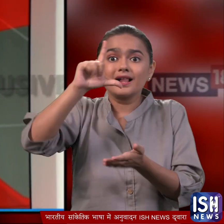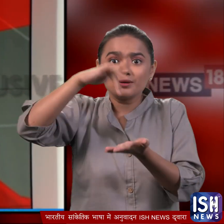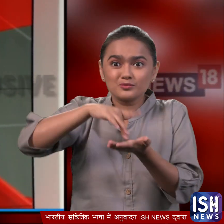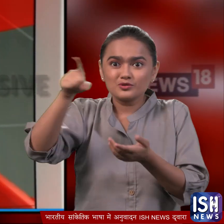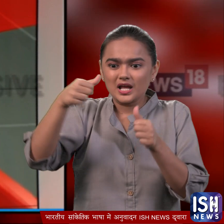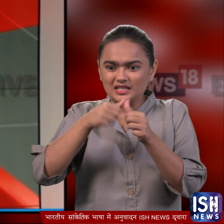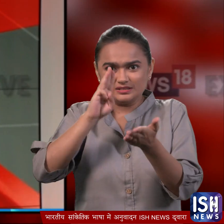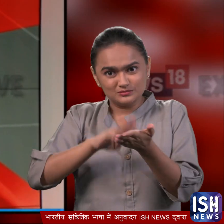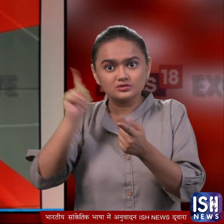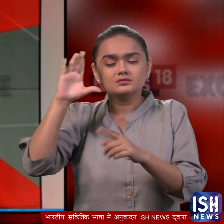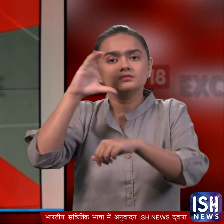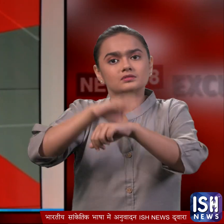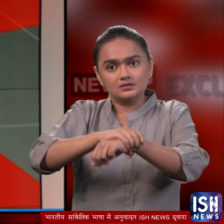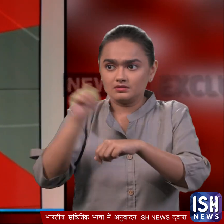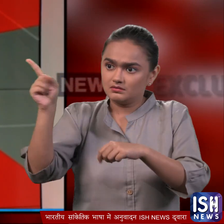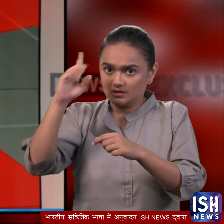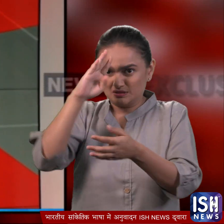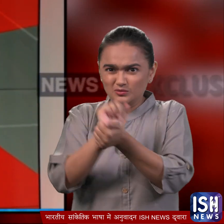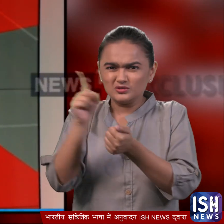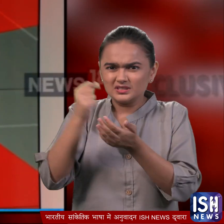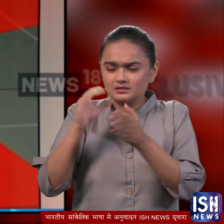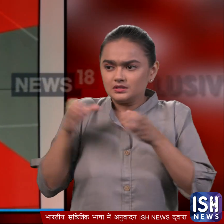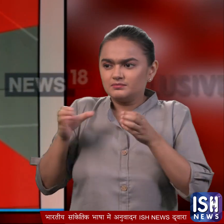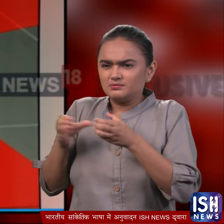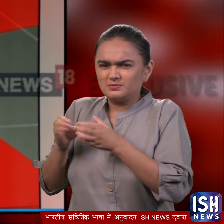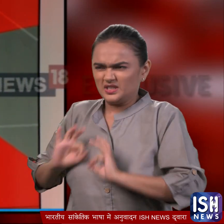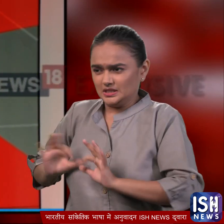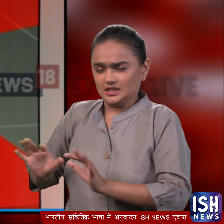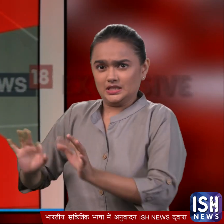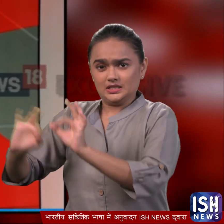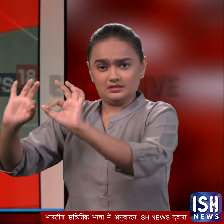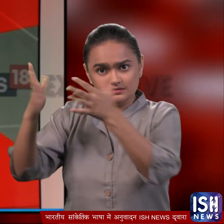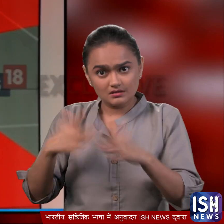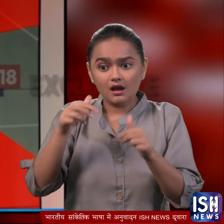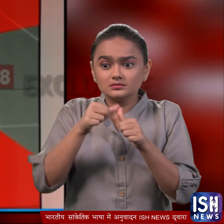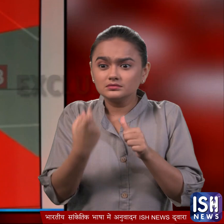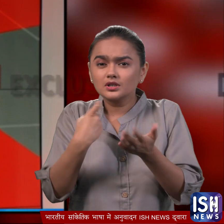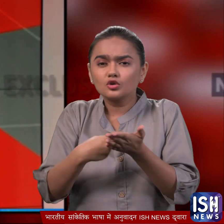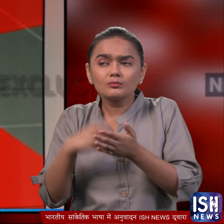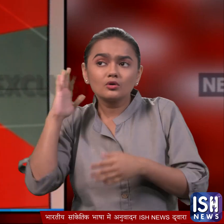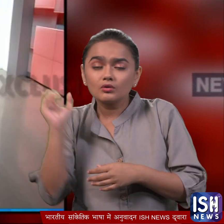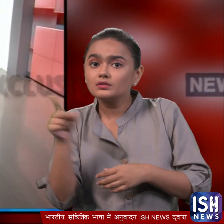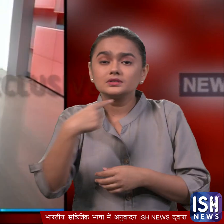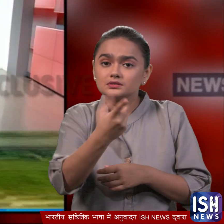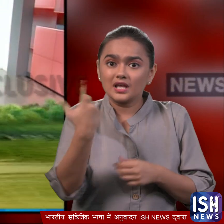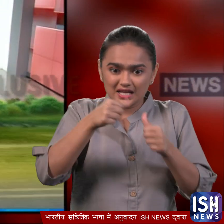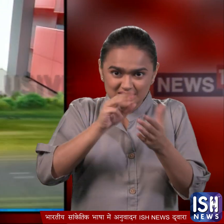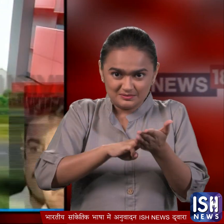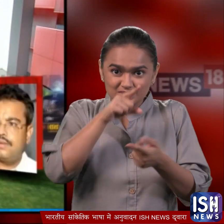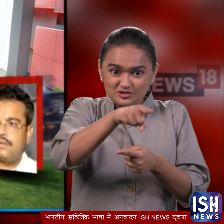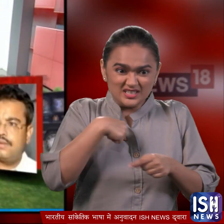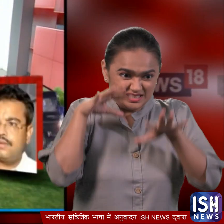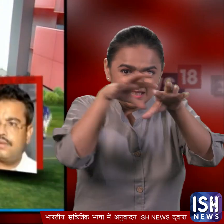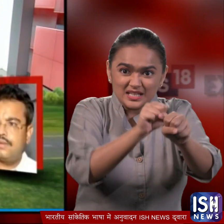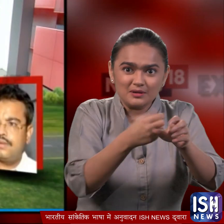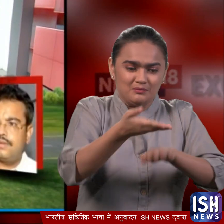लखीमपुर केस में आरोपी आशीष मिश्रा को गिरफ्तार करने के लिए पुलिस ने कई टीमें बना ली। न्यूज़ 18 के अजीत सिंह की रिपोर्ट है कि आशीष मिश्रा को गिरफ्तार करने